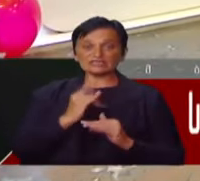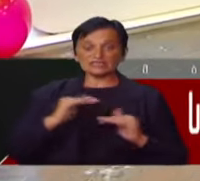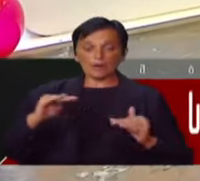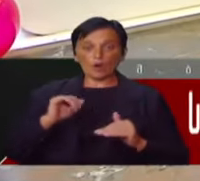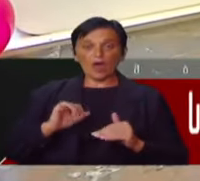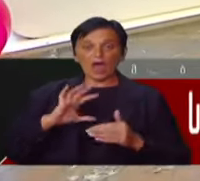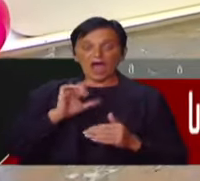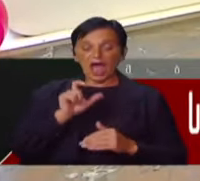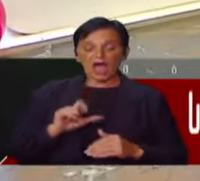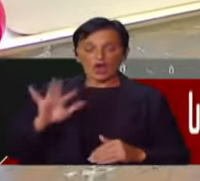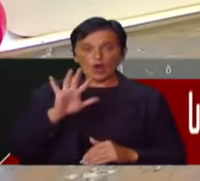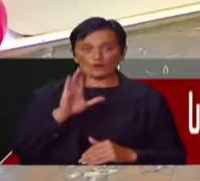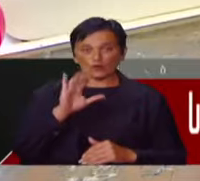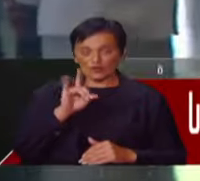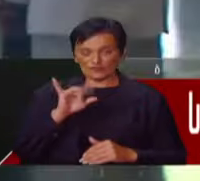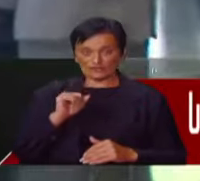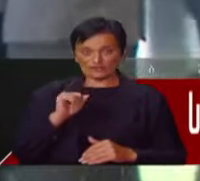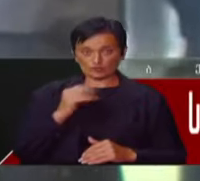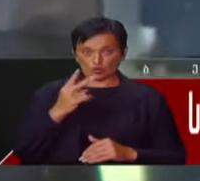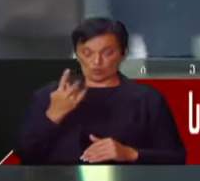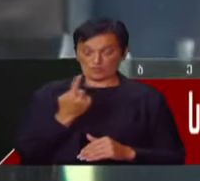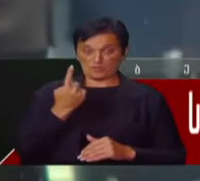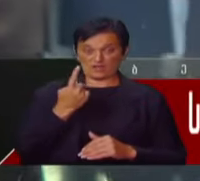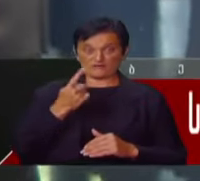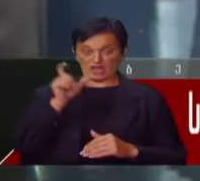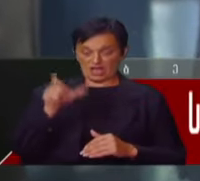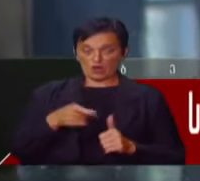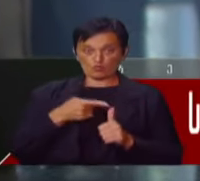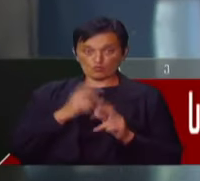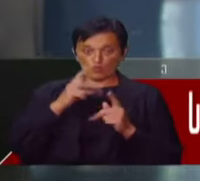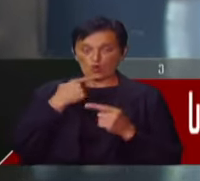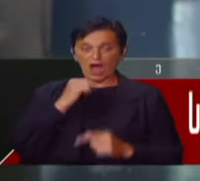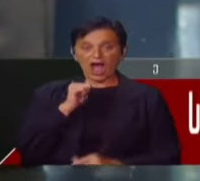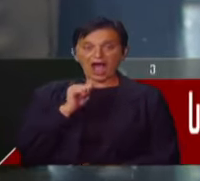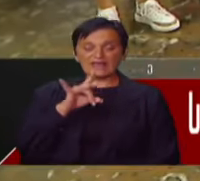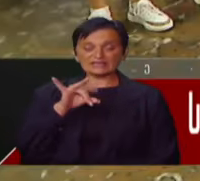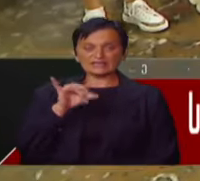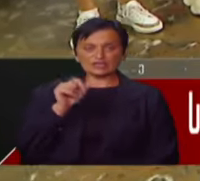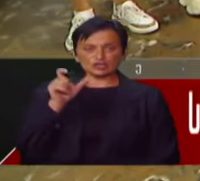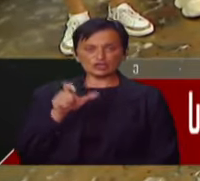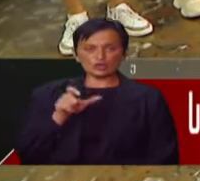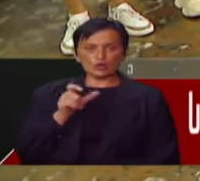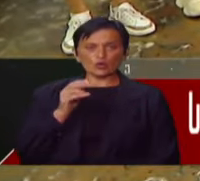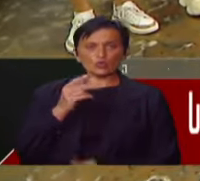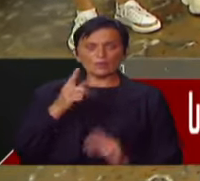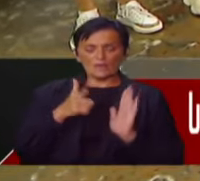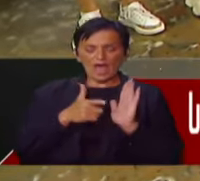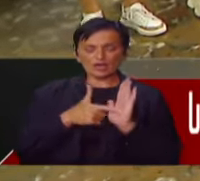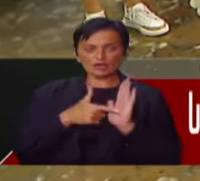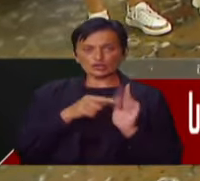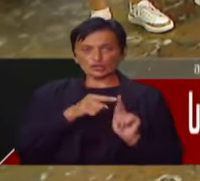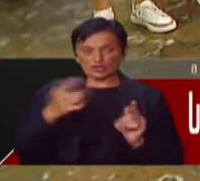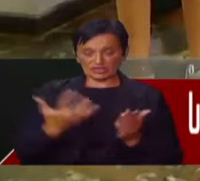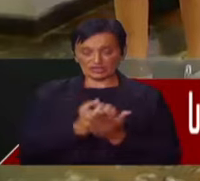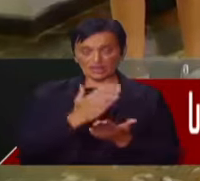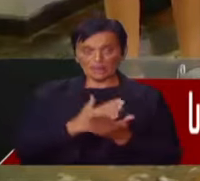ევროვიზია 2024-ის მონაწილეები რომ დღეს დაასახელა. ანდრია მუსიკალური მეგაშოუ რანინას მეშვიდე სეზონის